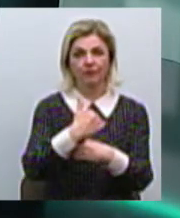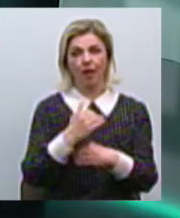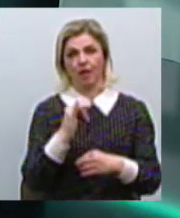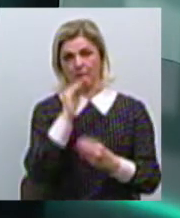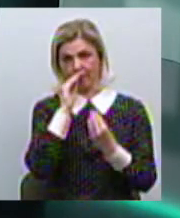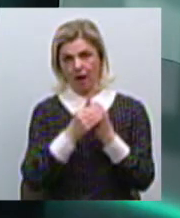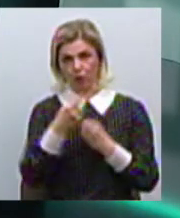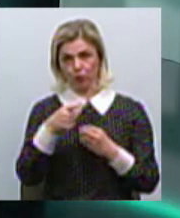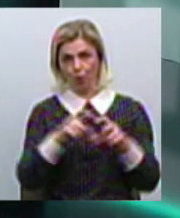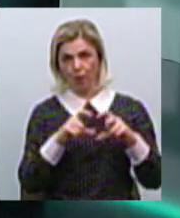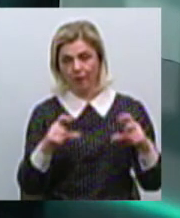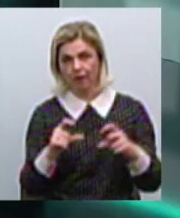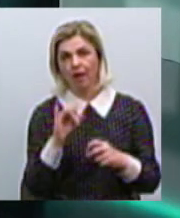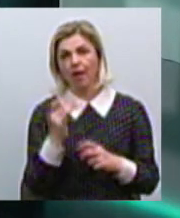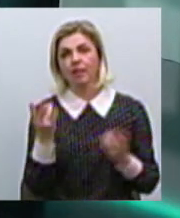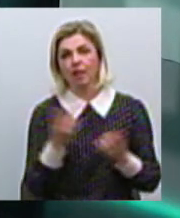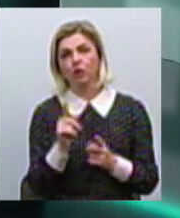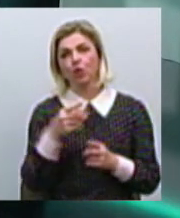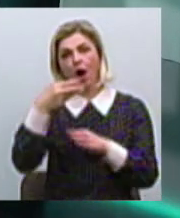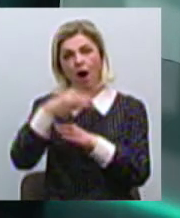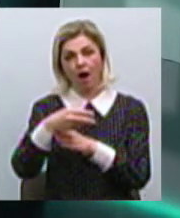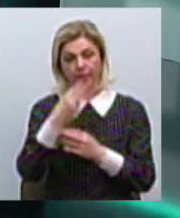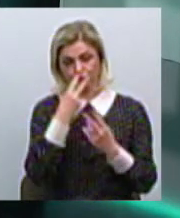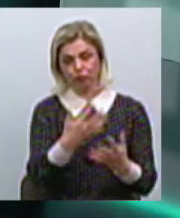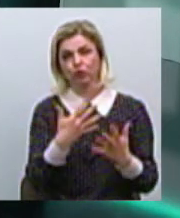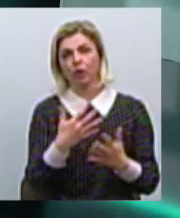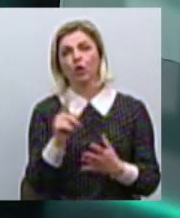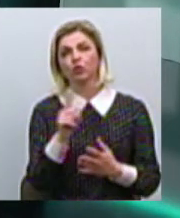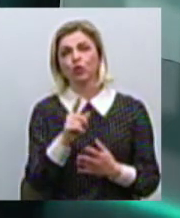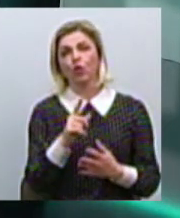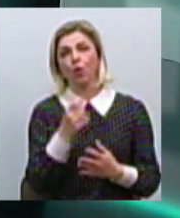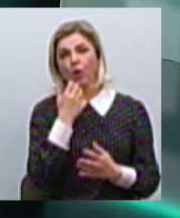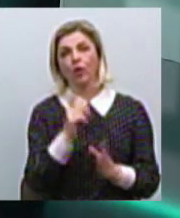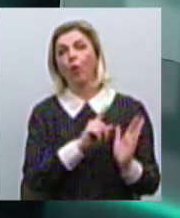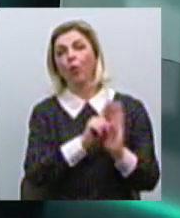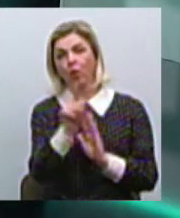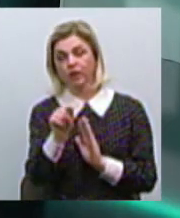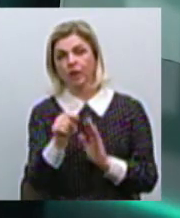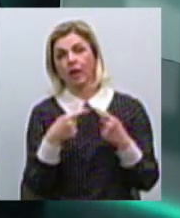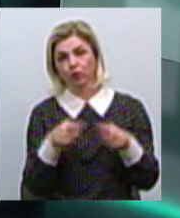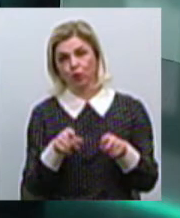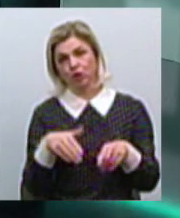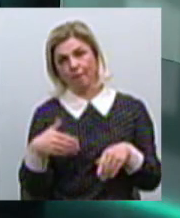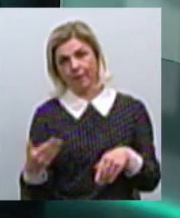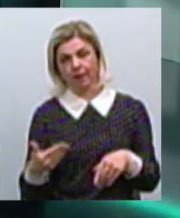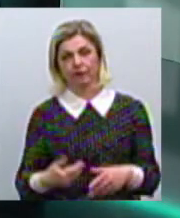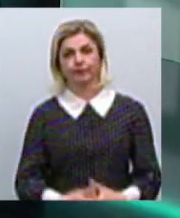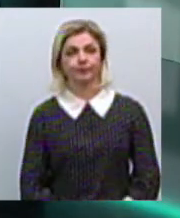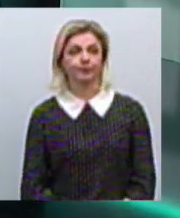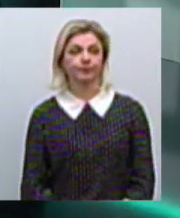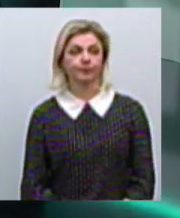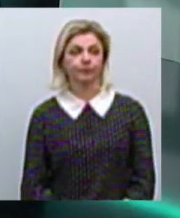це камера, щоб дивилася на ті транспортні засоби, які уходять від неї, тобто в інший бік, не так, не